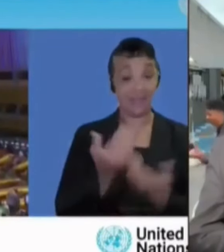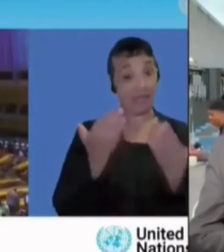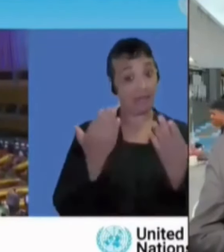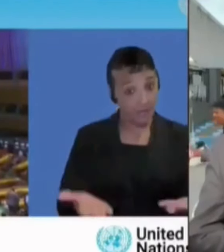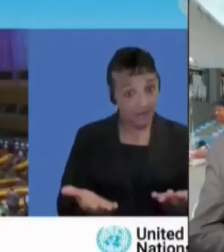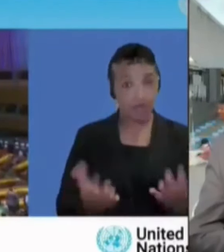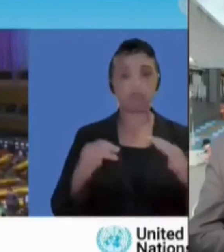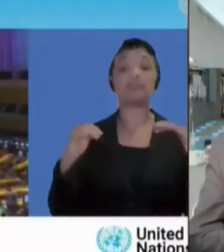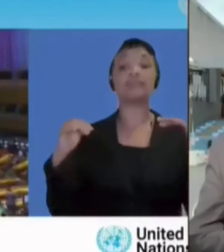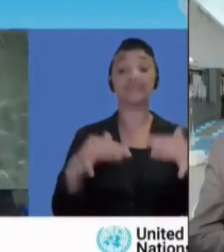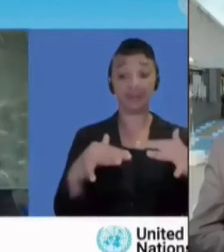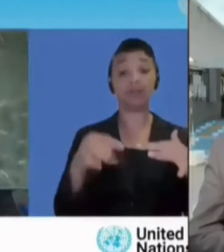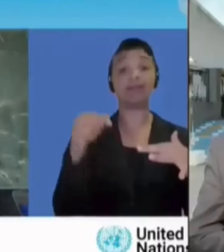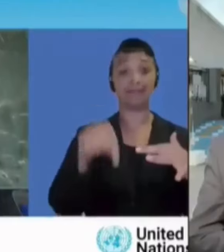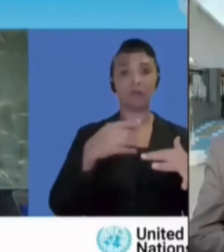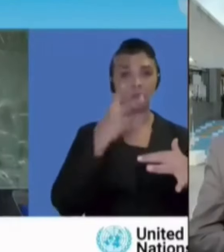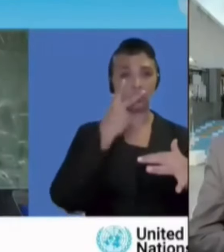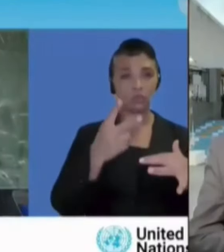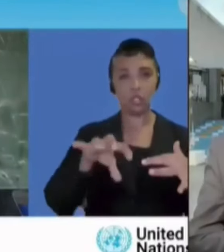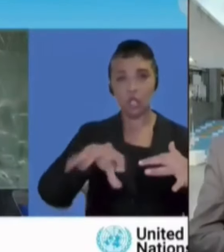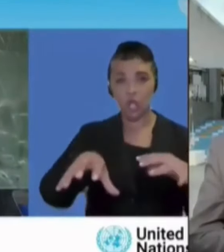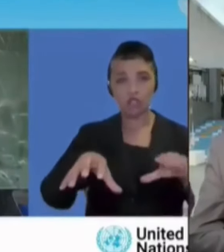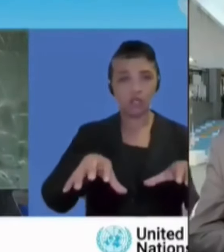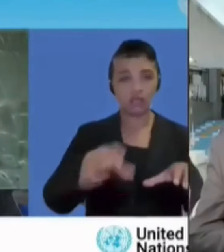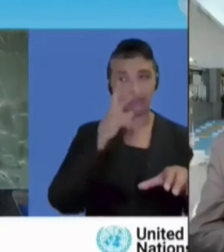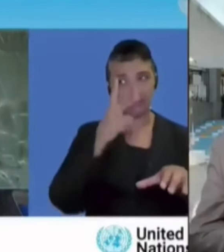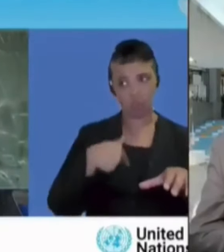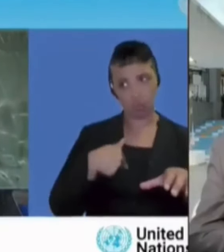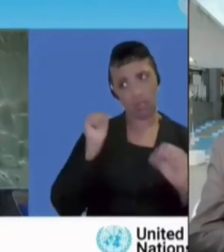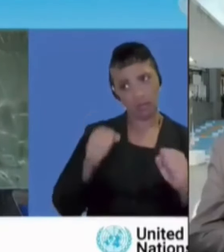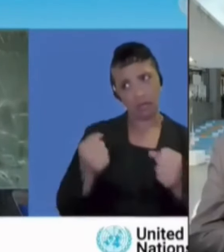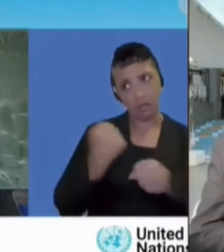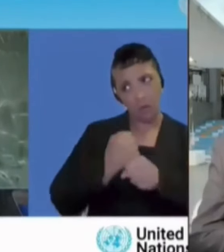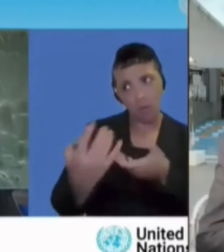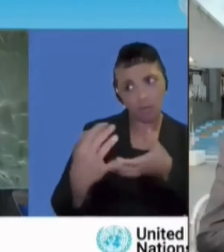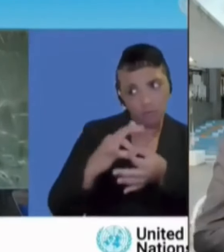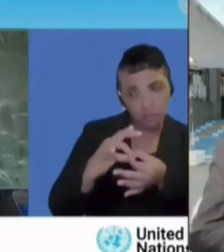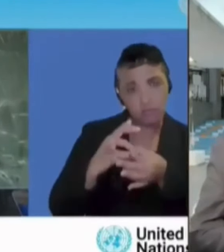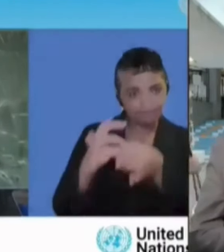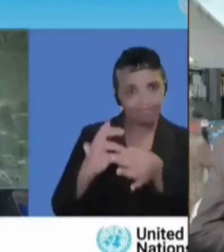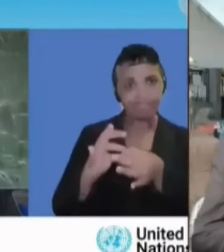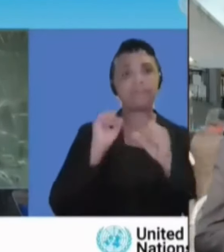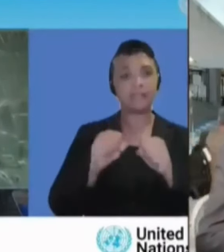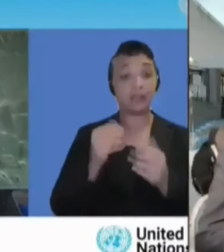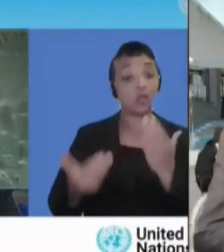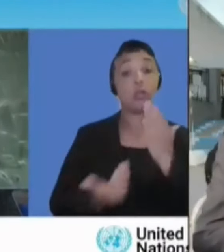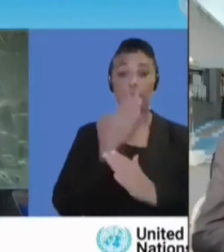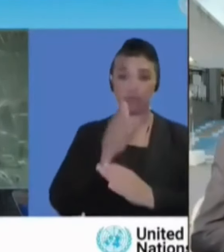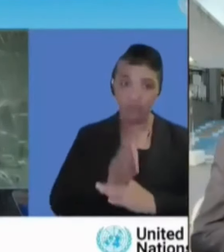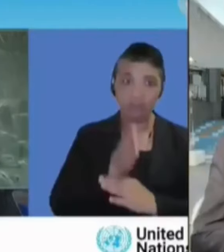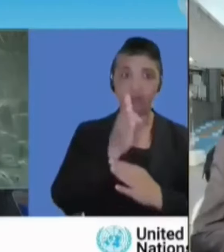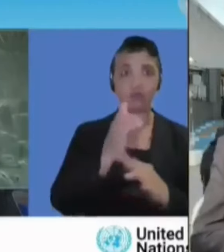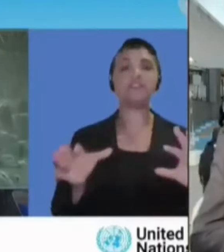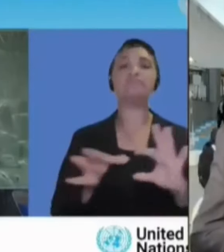yang berlangsung secara menerus di sana. Konflik global ini menjadi pusat perhatian, Rolando. Ketika pelaksanaan sidang kali ini,